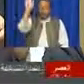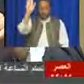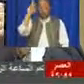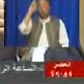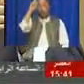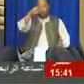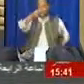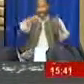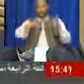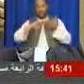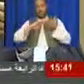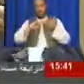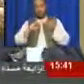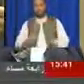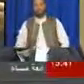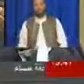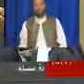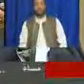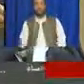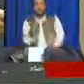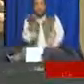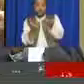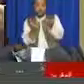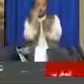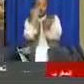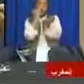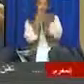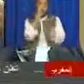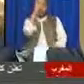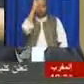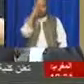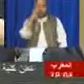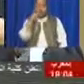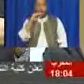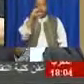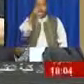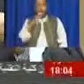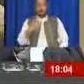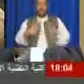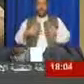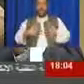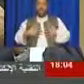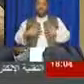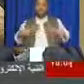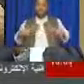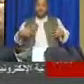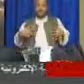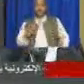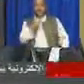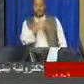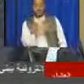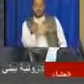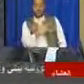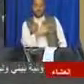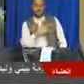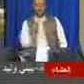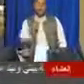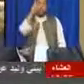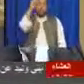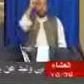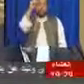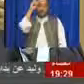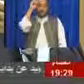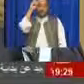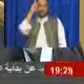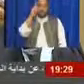احب ان يغفر الله ليك فوازنه ابو بكر بين ان يحرف ويشفي صدره ولا ينفق وبين